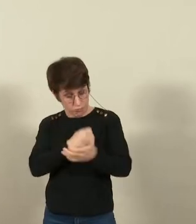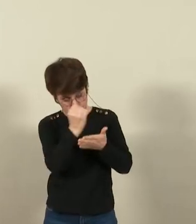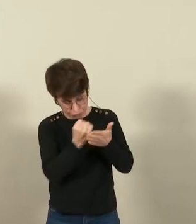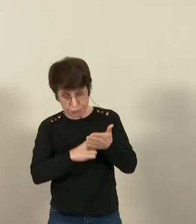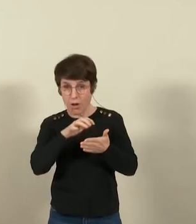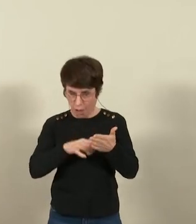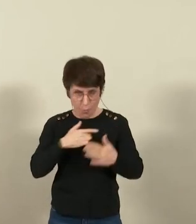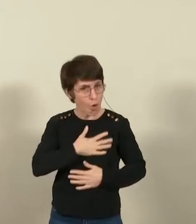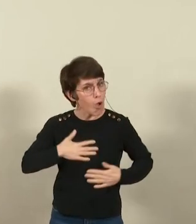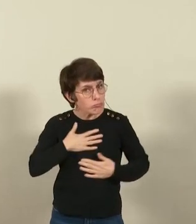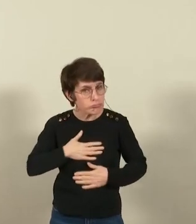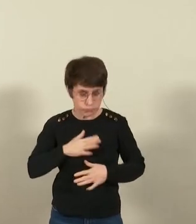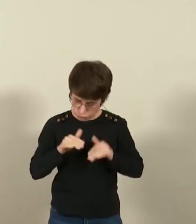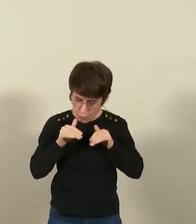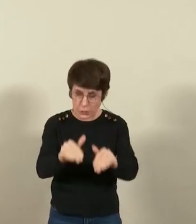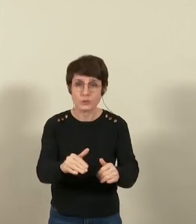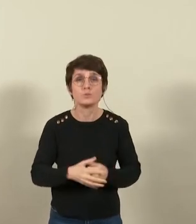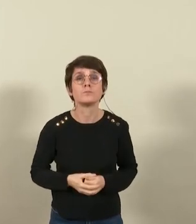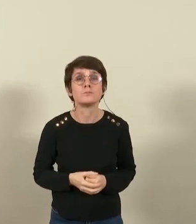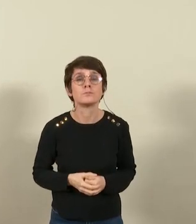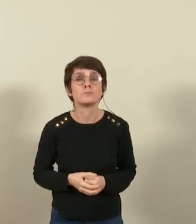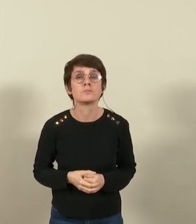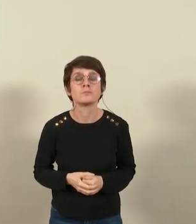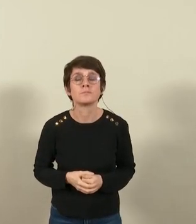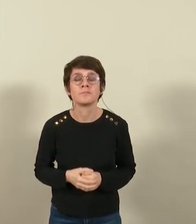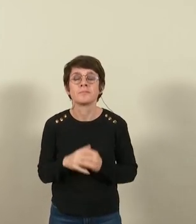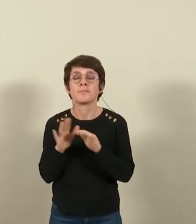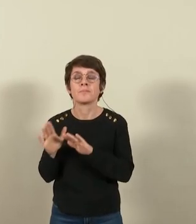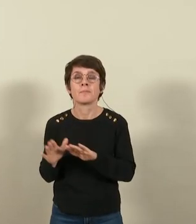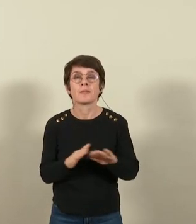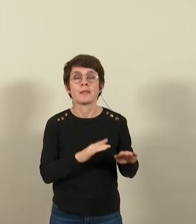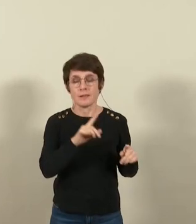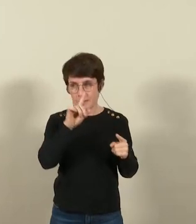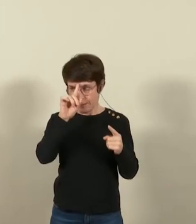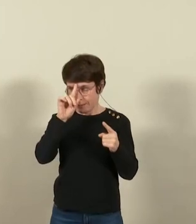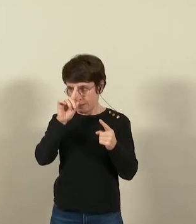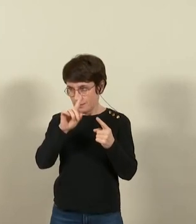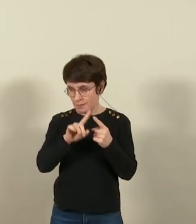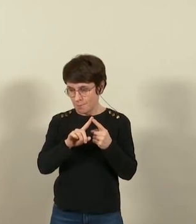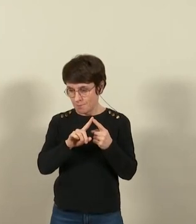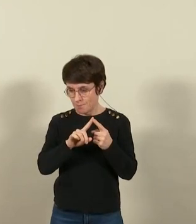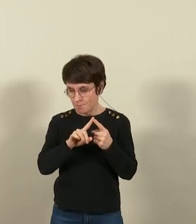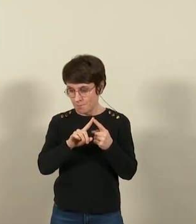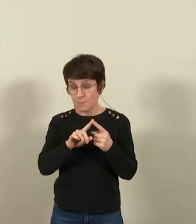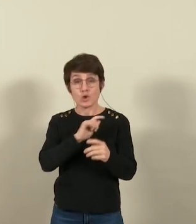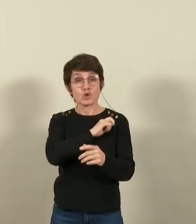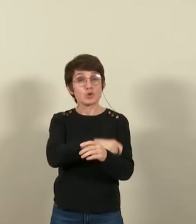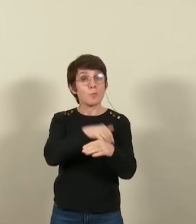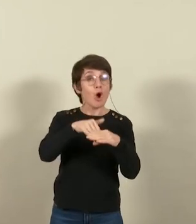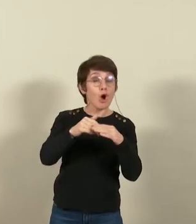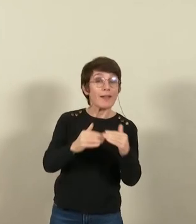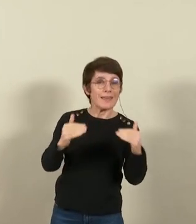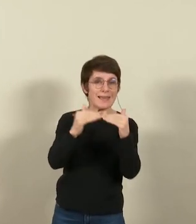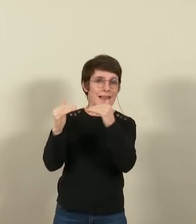continuera de le faire euh enfin sur la question de l'égalité dans le sport j'ai